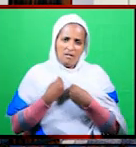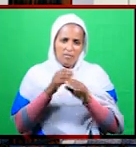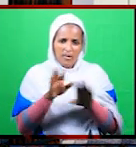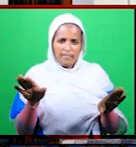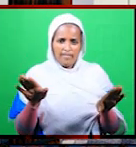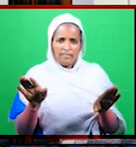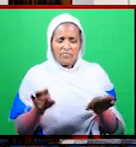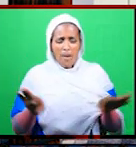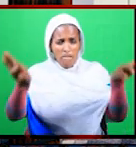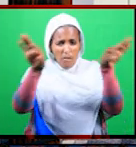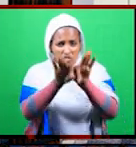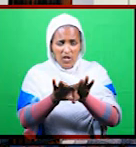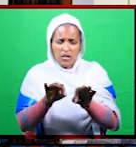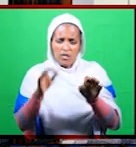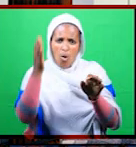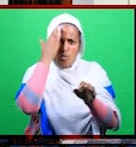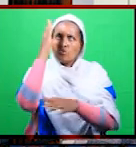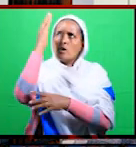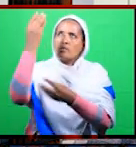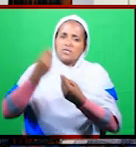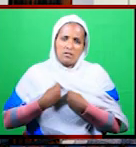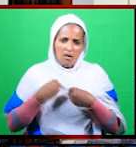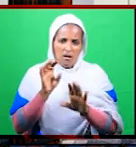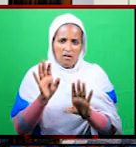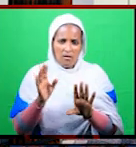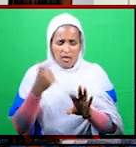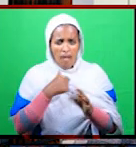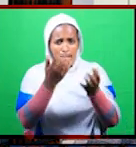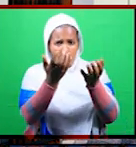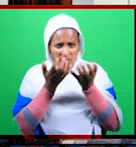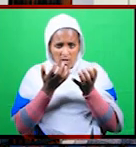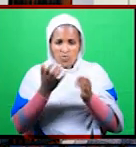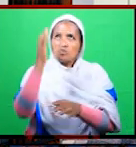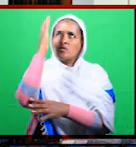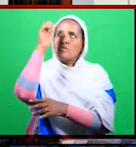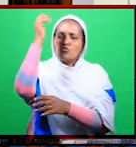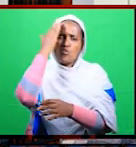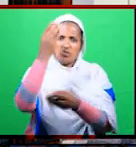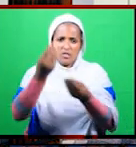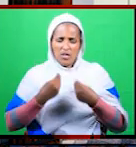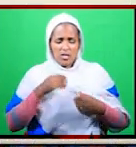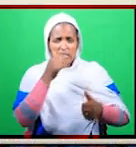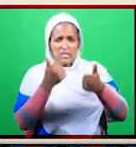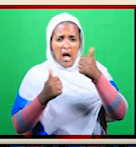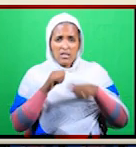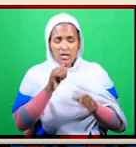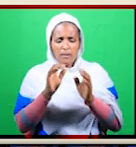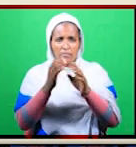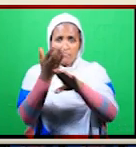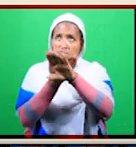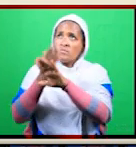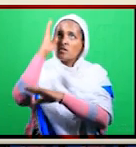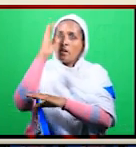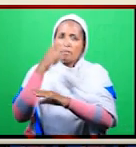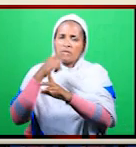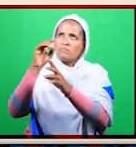ይሄዳል። እሱም የሚመርጠው አጥቶ ቆሞ ይቀራል እና ይሄ ትልቅ ችግር ነው እና እይታው ችግሩ ያለው ከሱ ስዕል፣